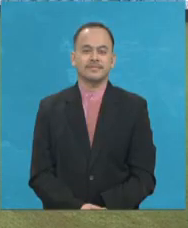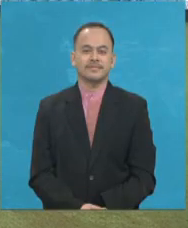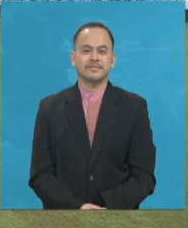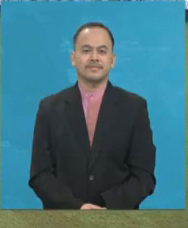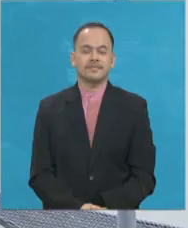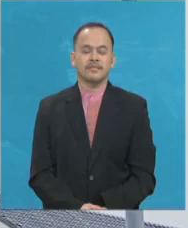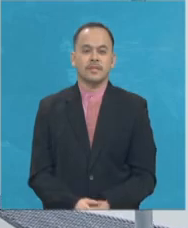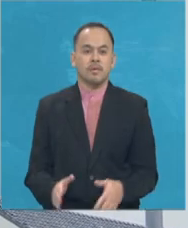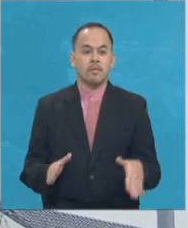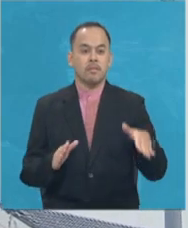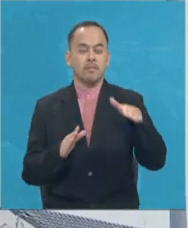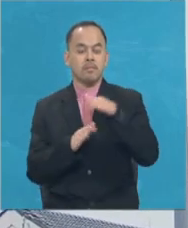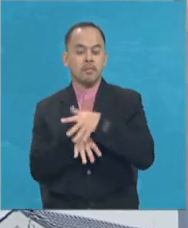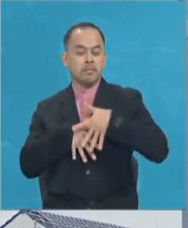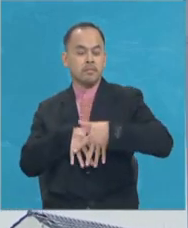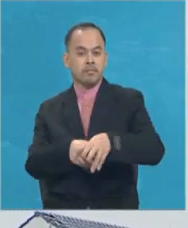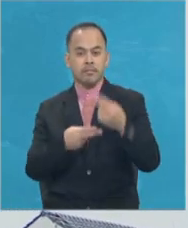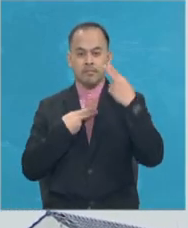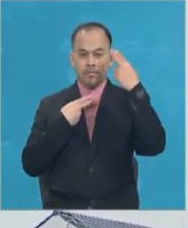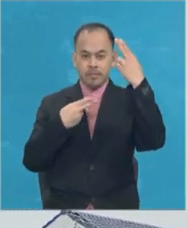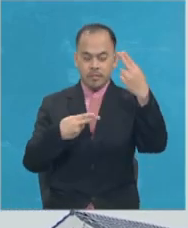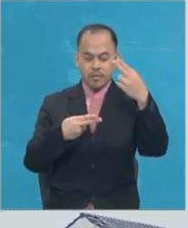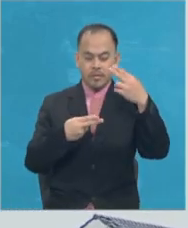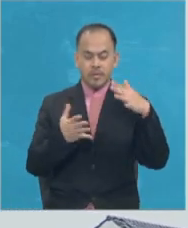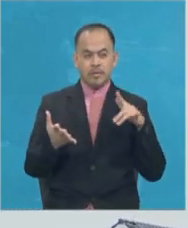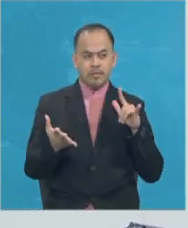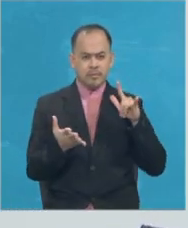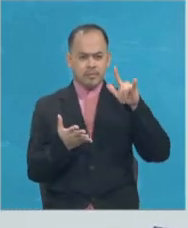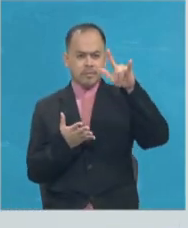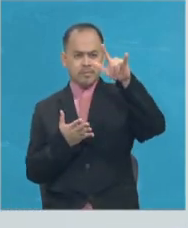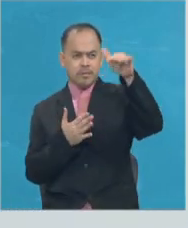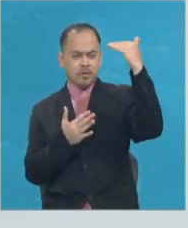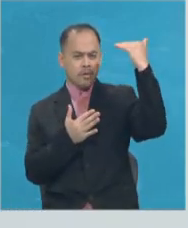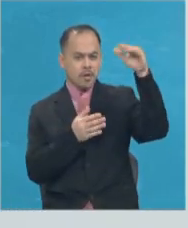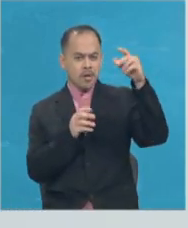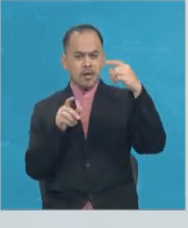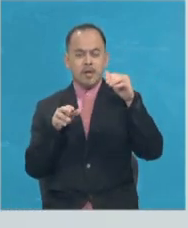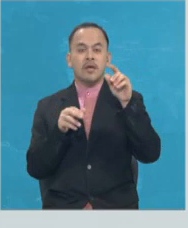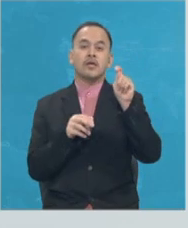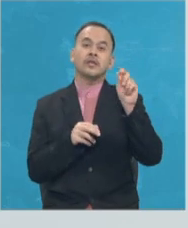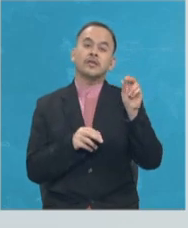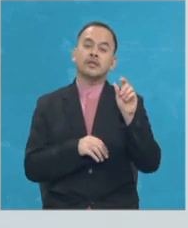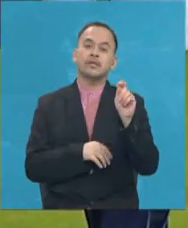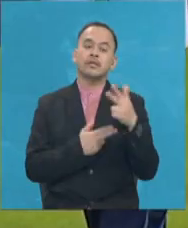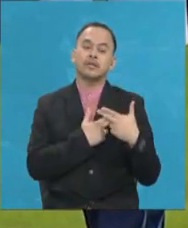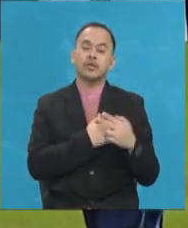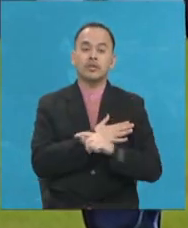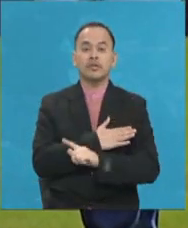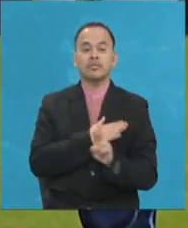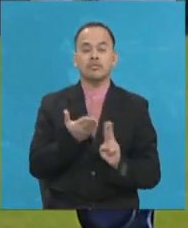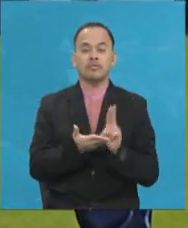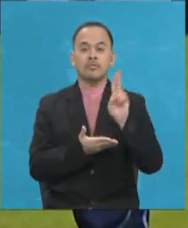kemunculan stir barisan kehormatan yelah terbang lalu pesawat-pesawat helikopter tentara udara diraja Brunei